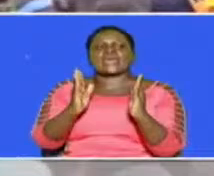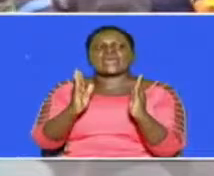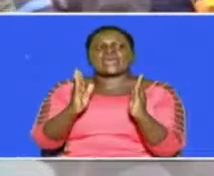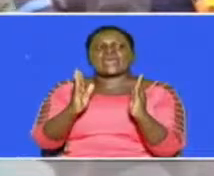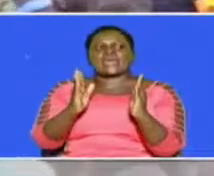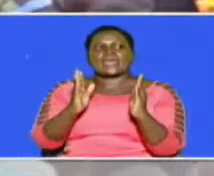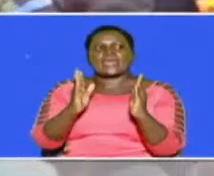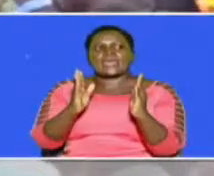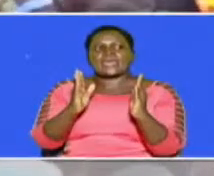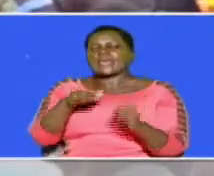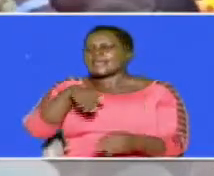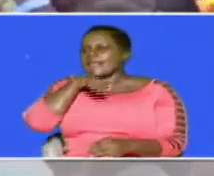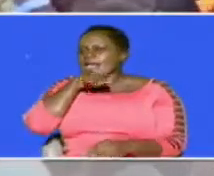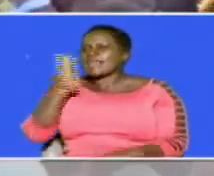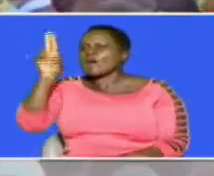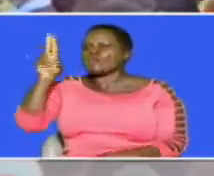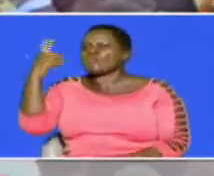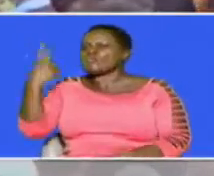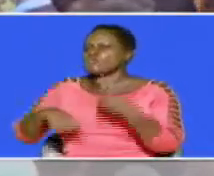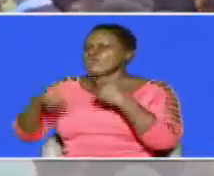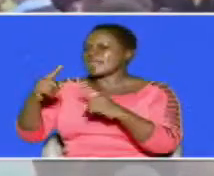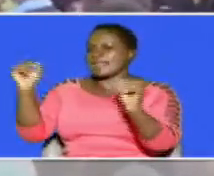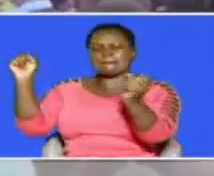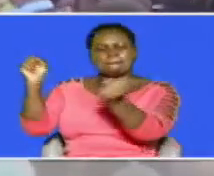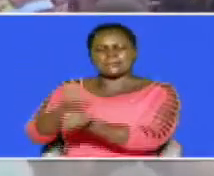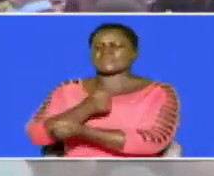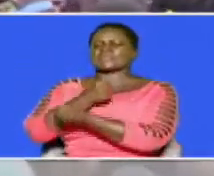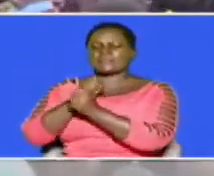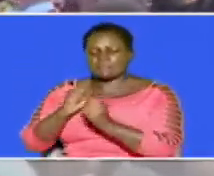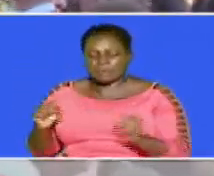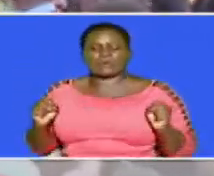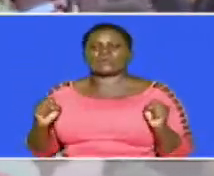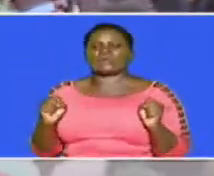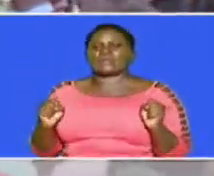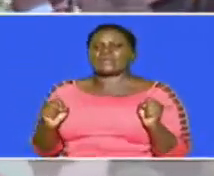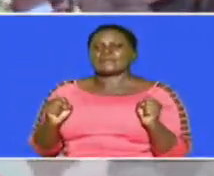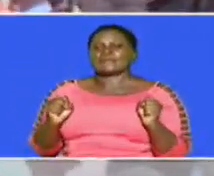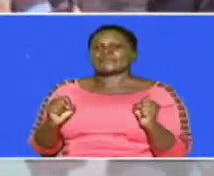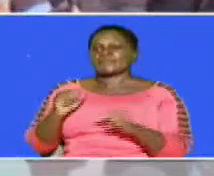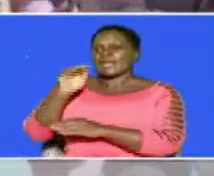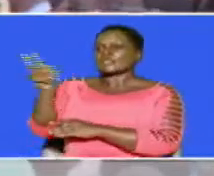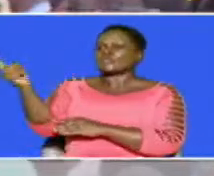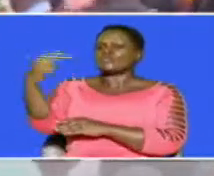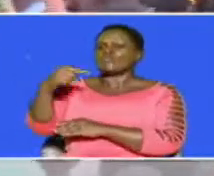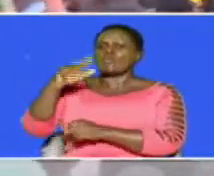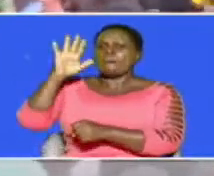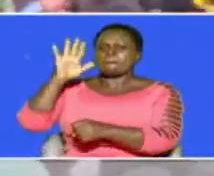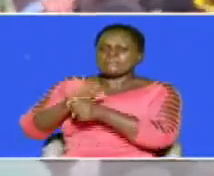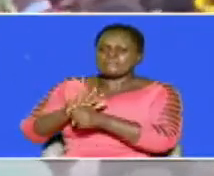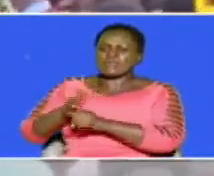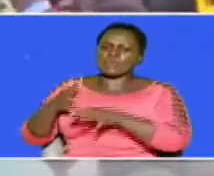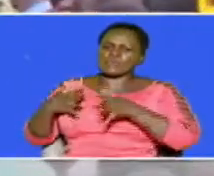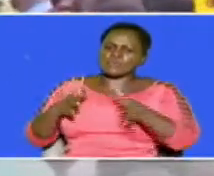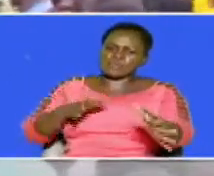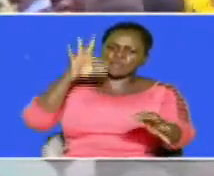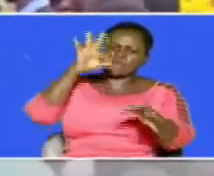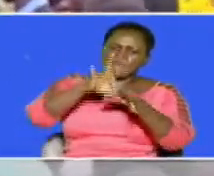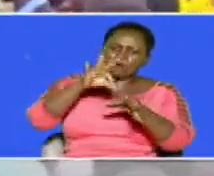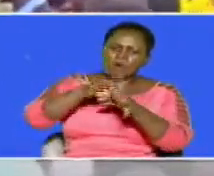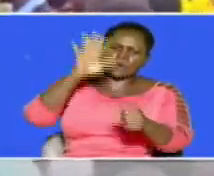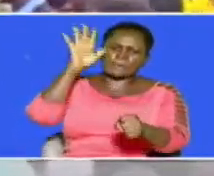na kitendawili wanaweza kutushinda. Hawawezi. Na tunawaomba mjitokeze mpige kura kwa